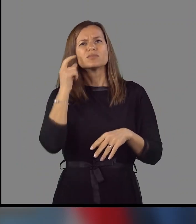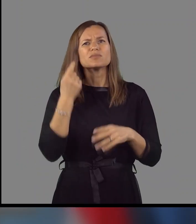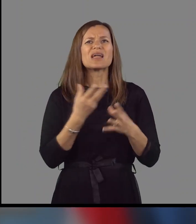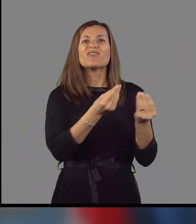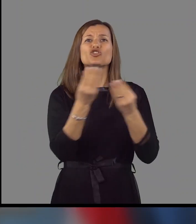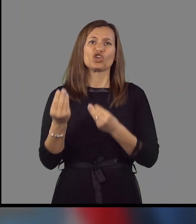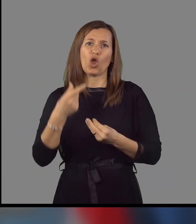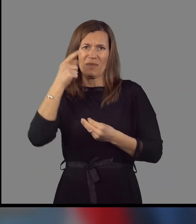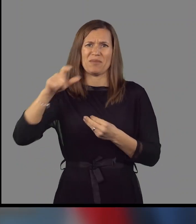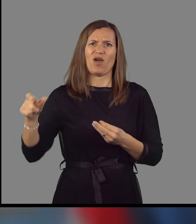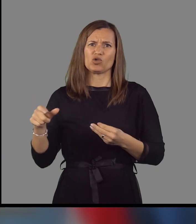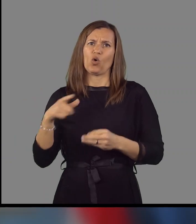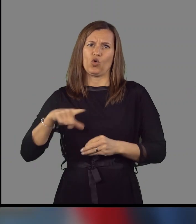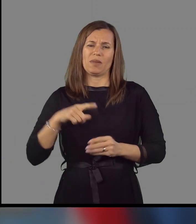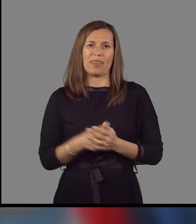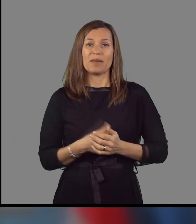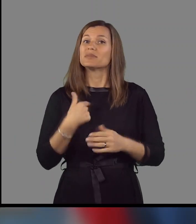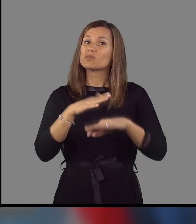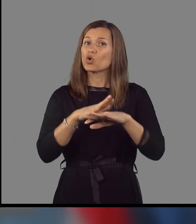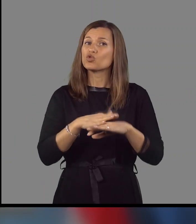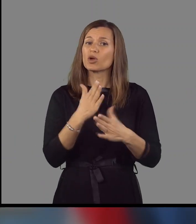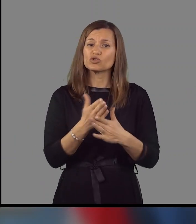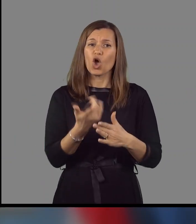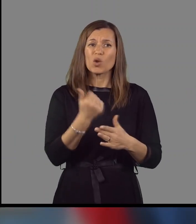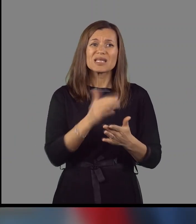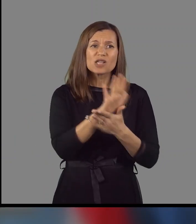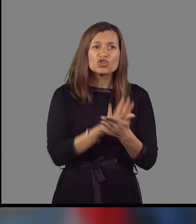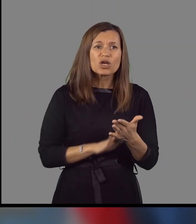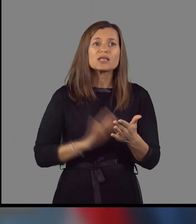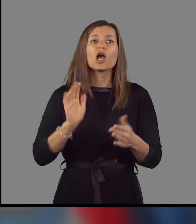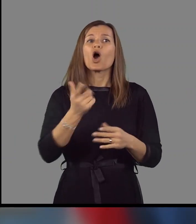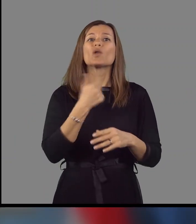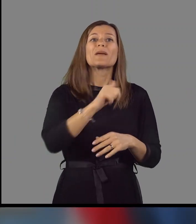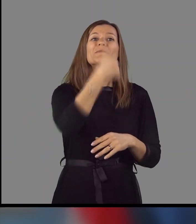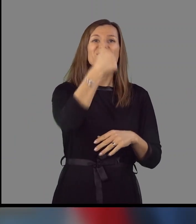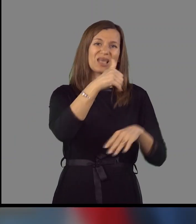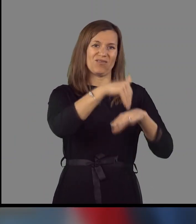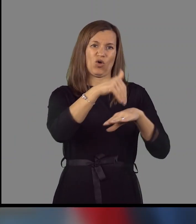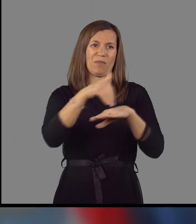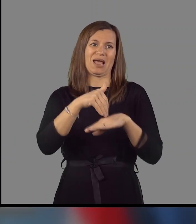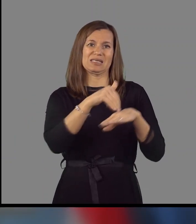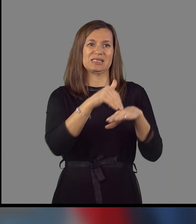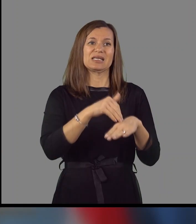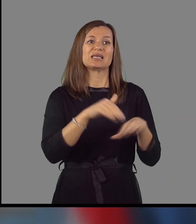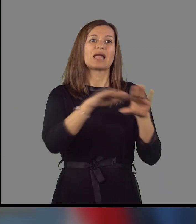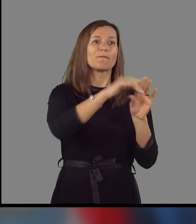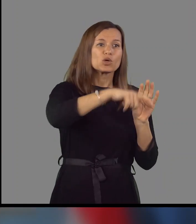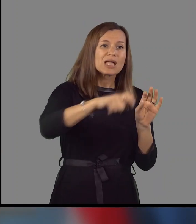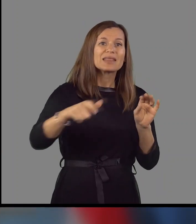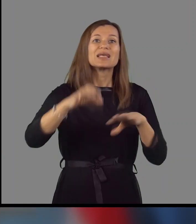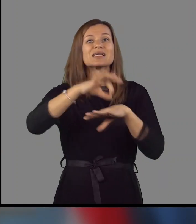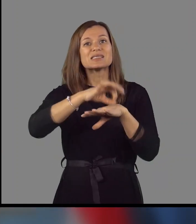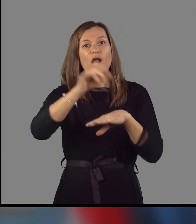večino prebivalcev Ljubljane. Sporočam, da že od samega začetka, od prvih informacij